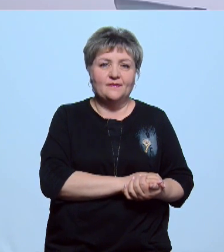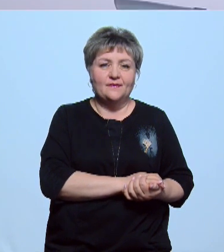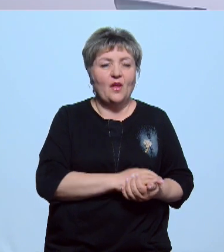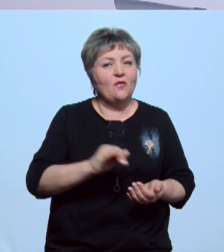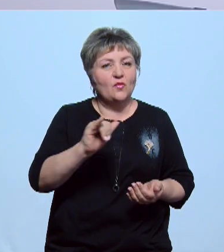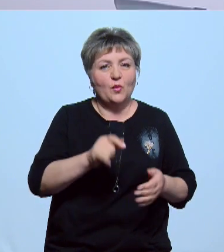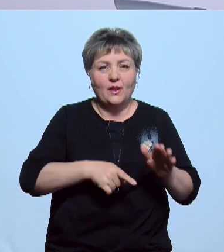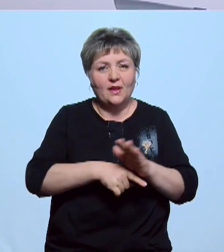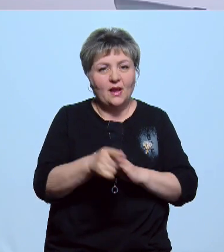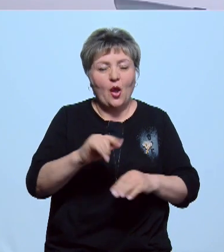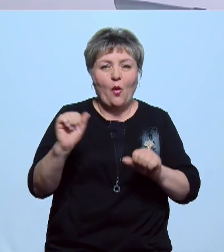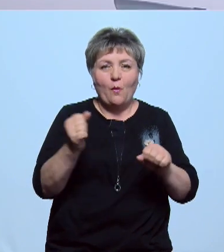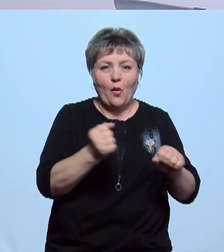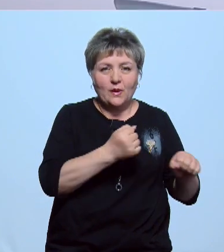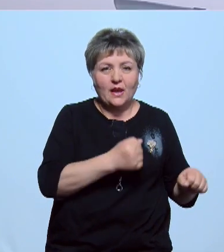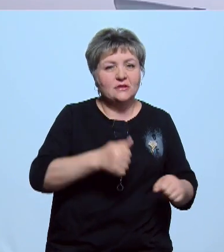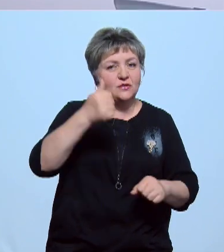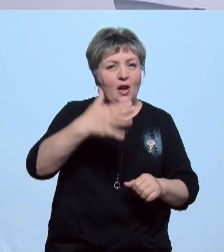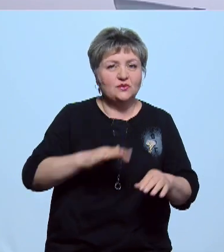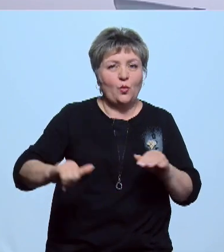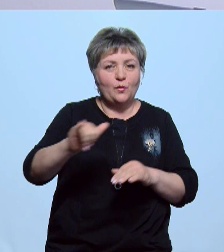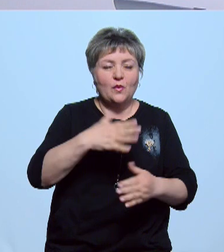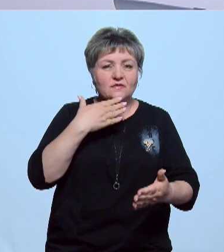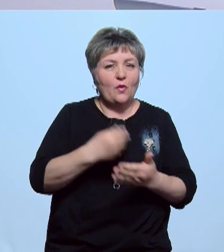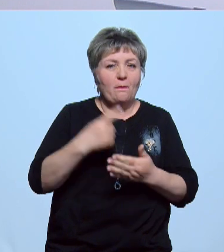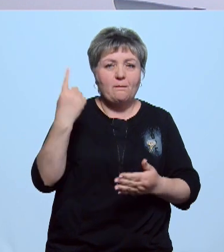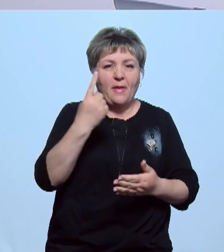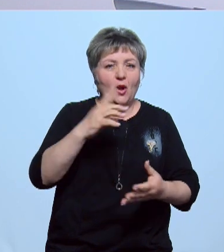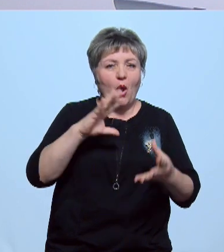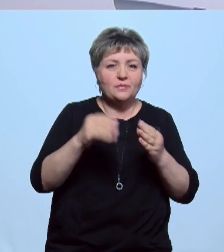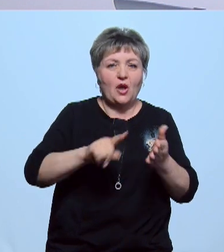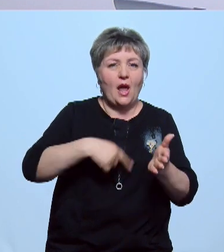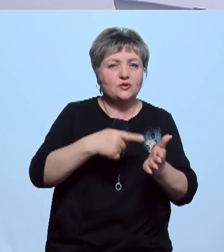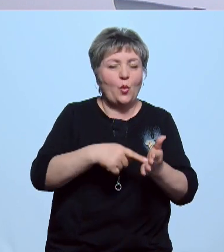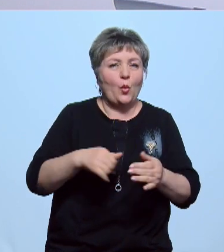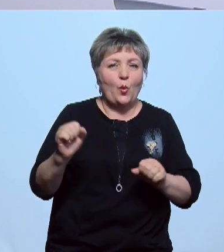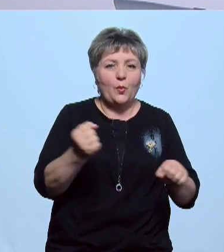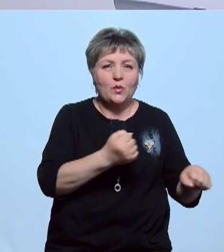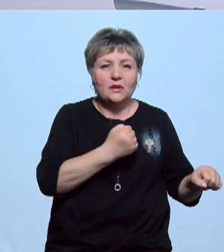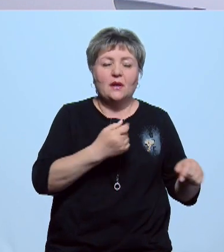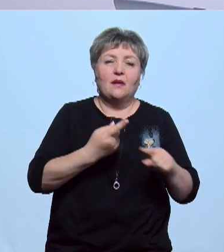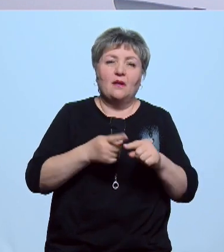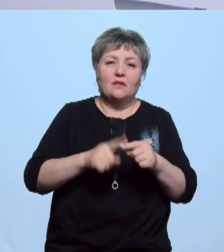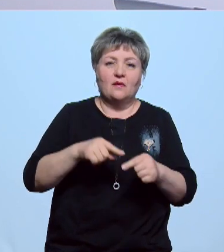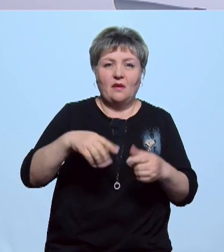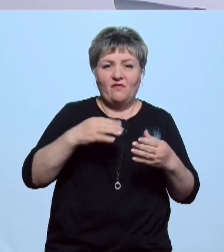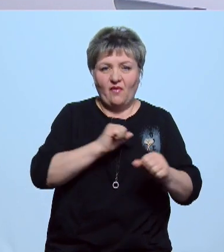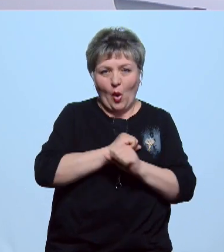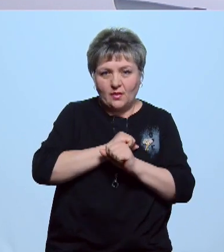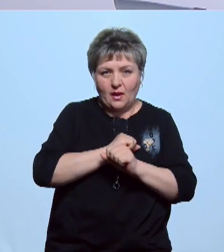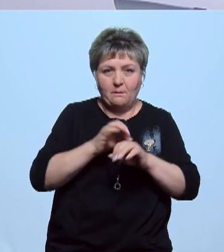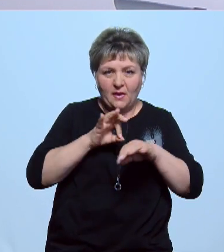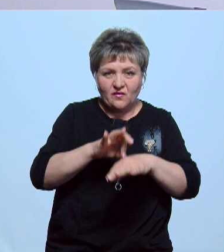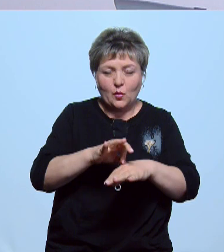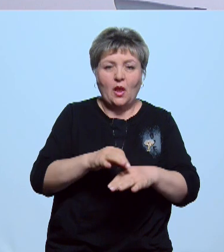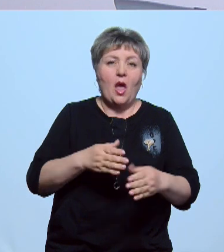В Удмуртии начались генеральные уборки. Столица республики свой первый общегородской субботник собирается провести в эти выходные. Впрочем,